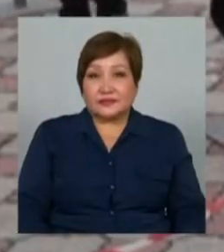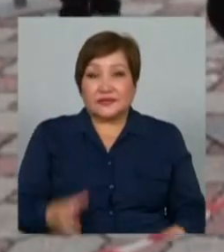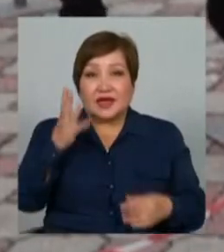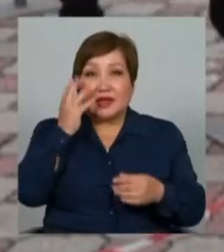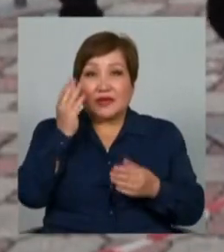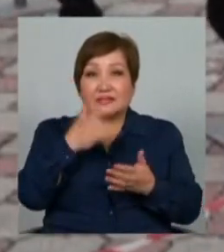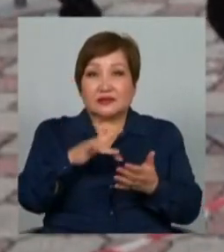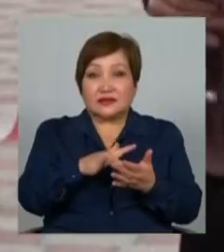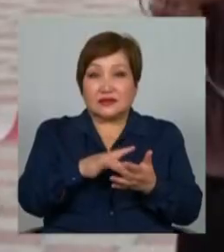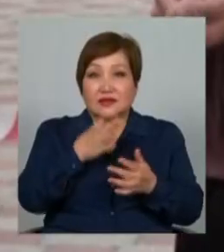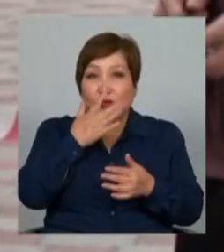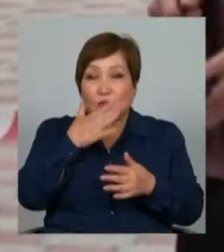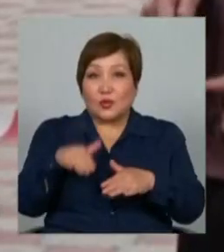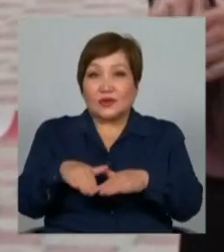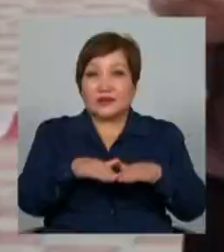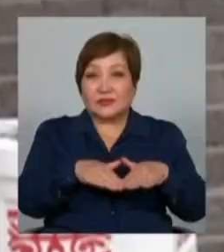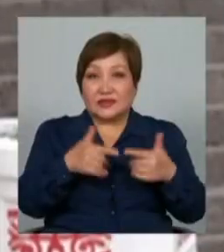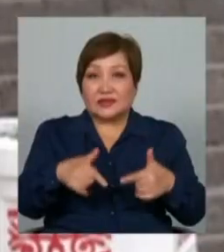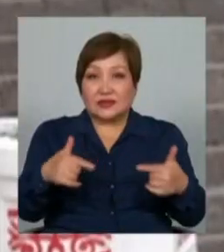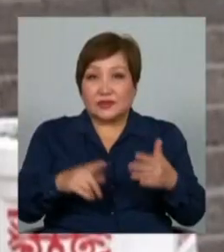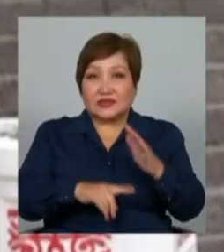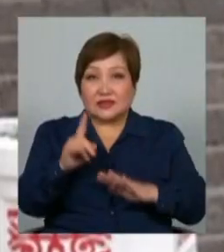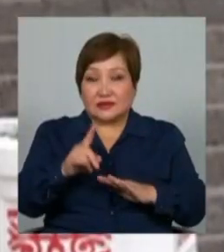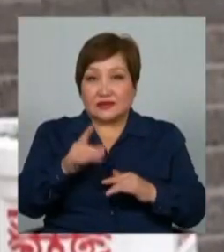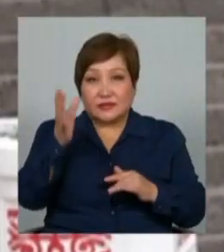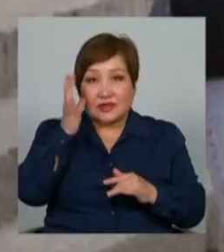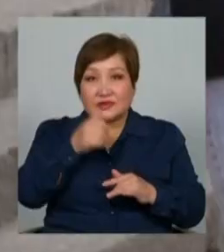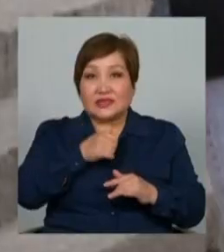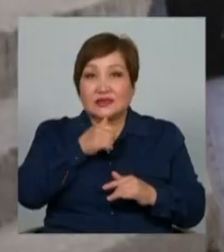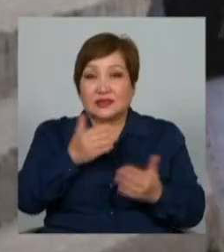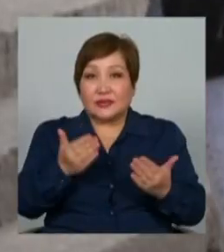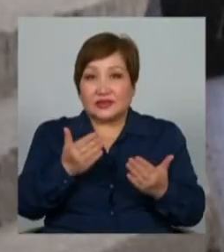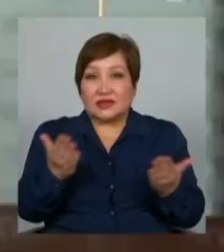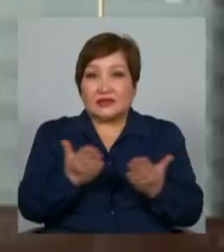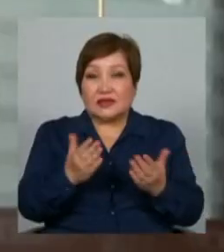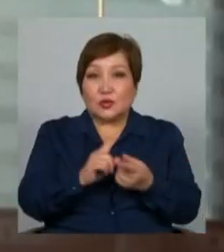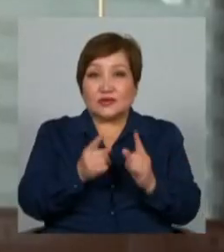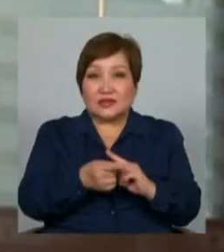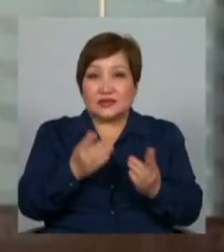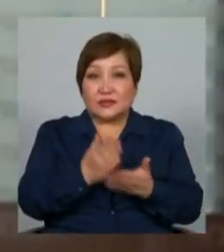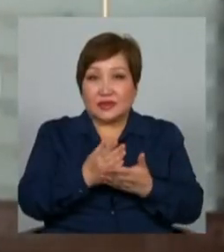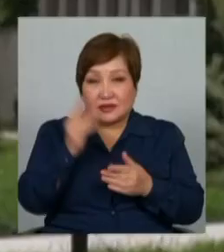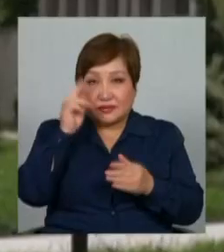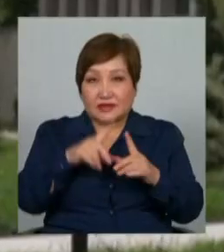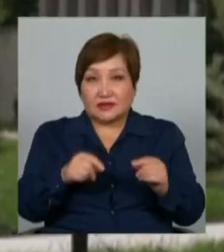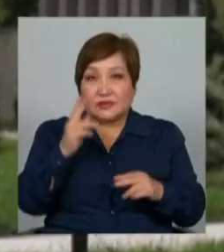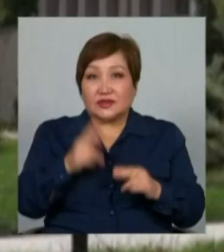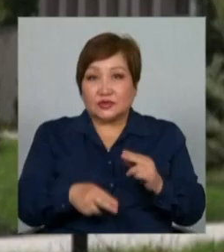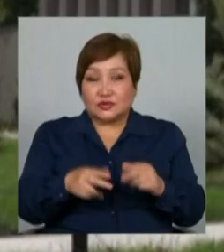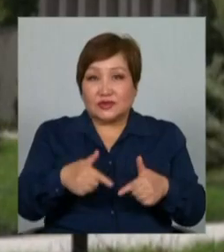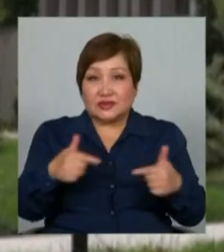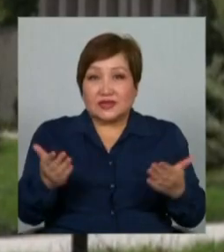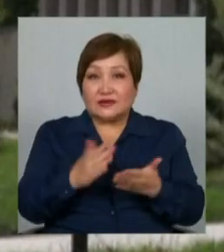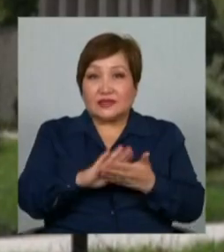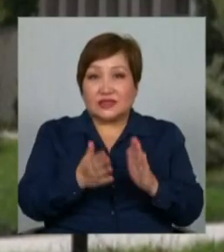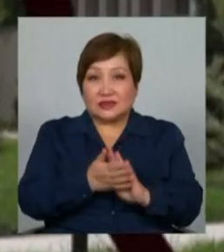Алматыда ұлттық бірыңғай тестілеу басталды. Білім сынағында биыл нендей өзгерістер бар? Мектеп бітірушілер тестті қандай жағдайда тапсырып